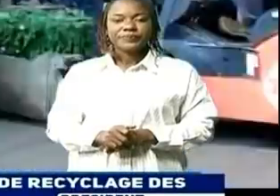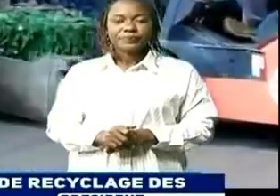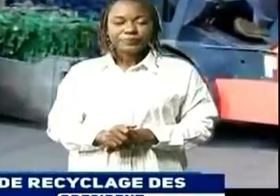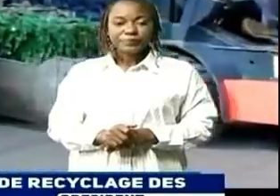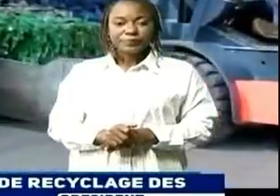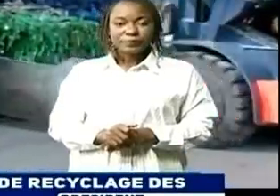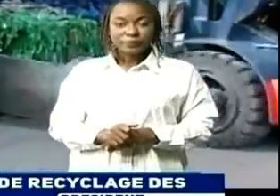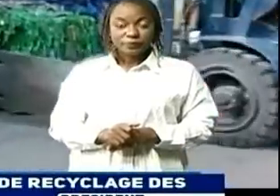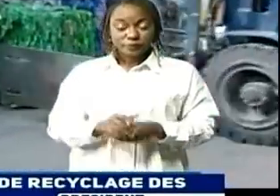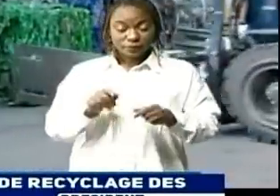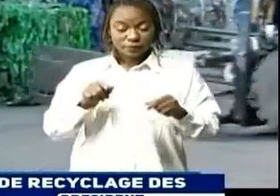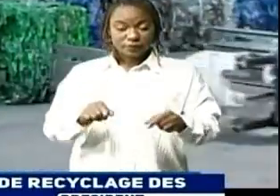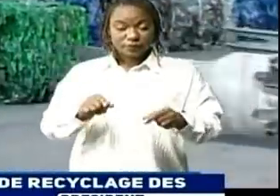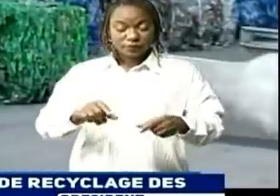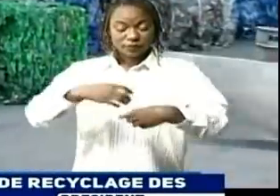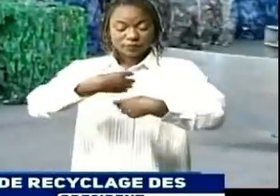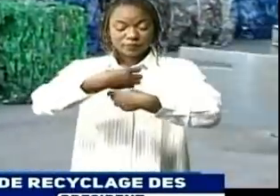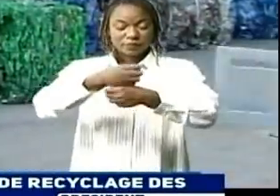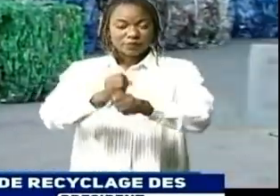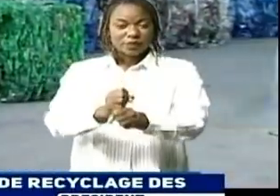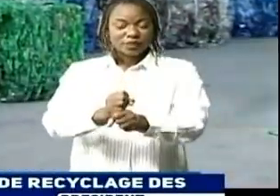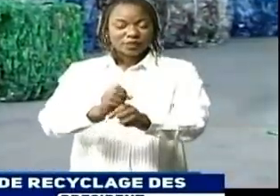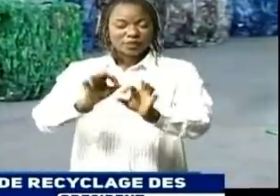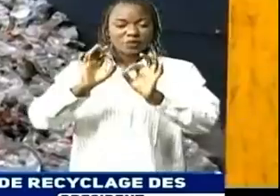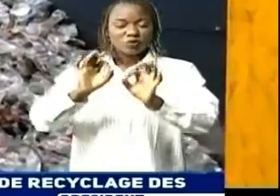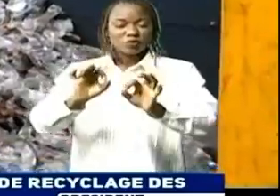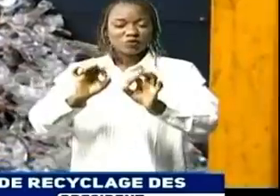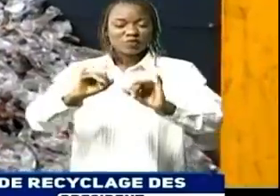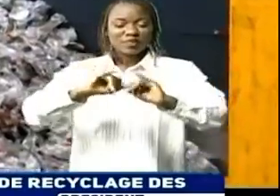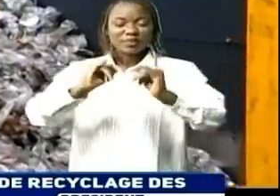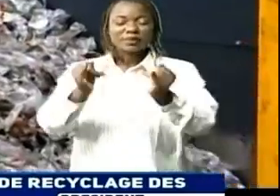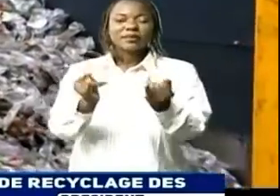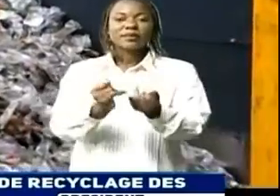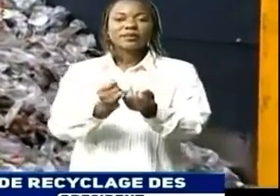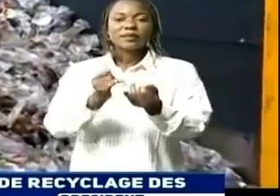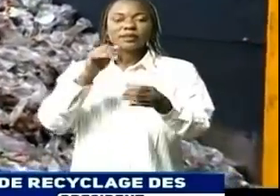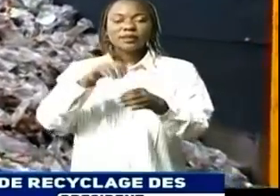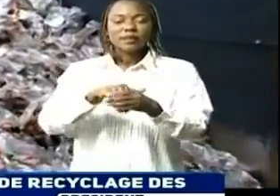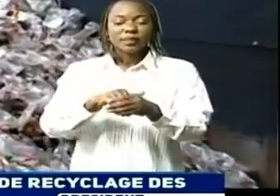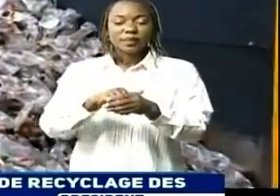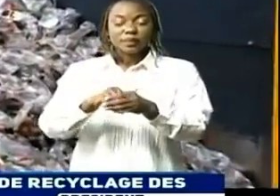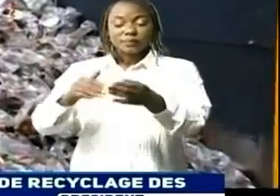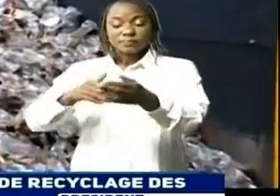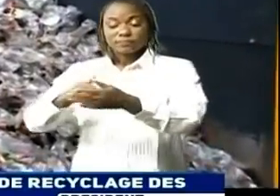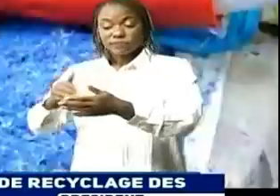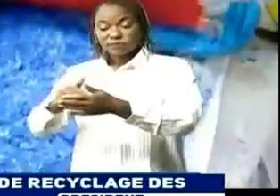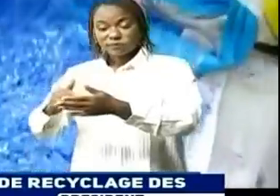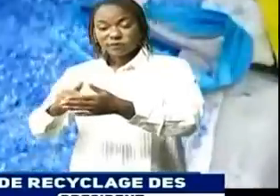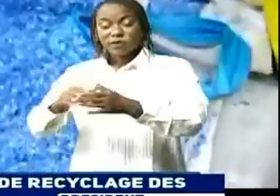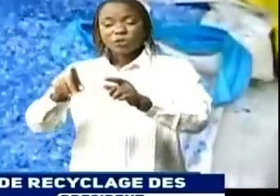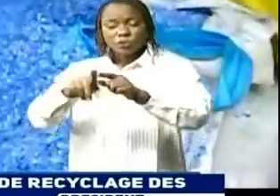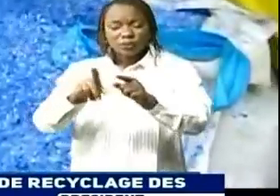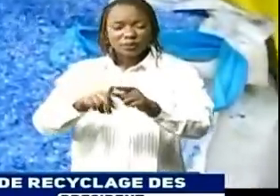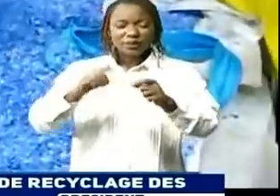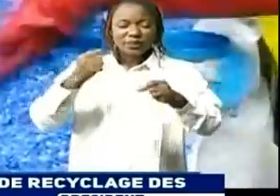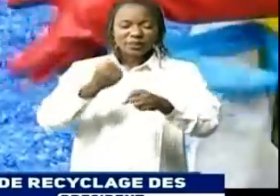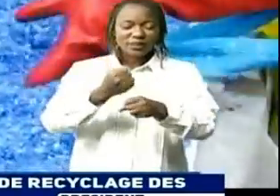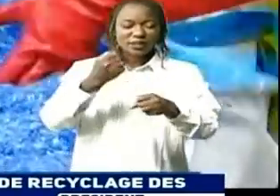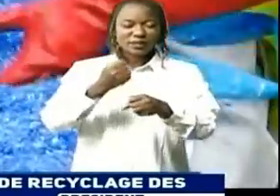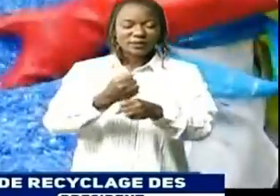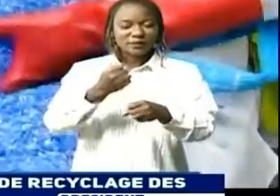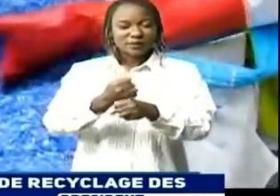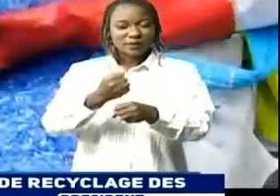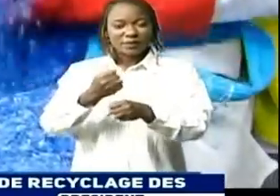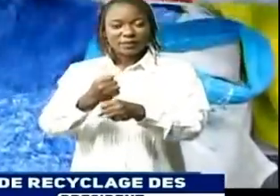se crée, tout se transforme. Cette célèbre phrase d'Antoine Lavoisier résume tout le travail, la noble mission